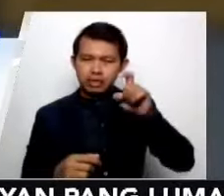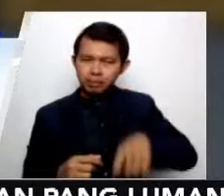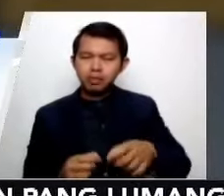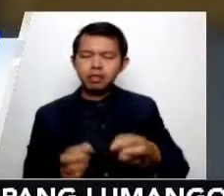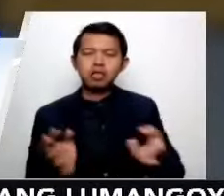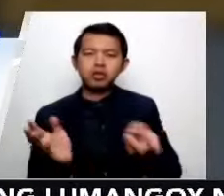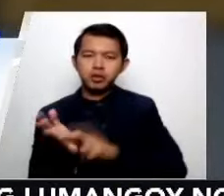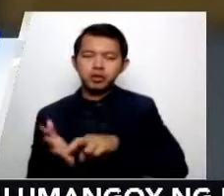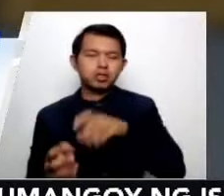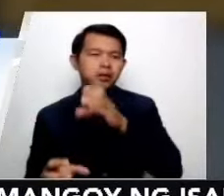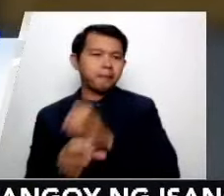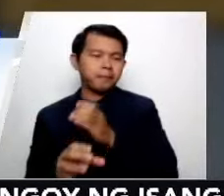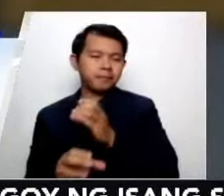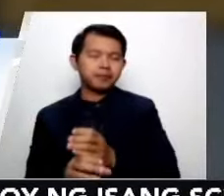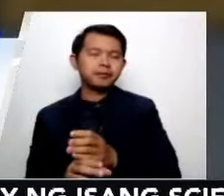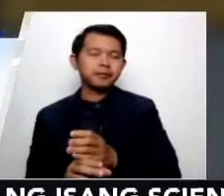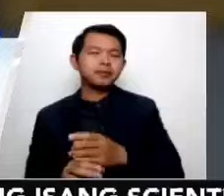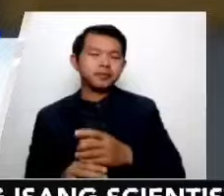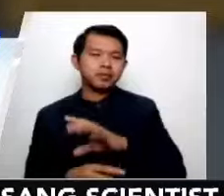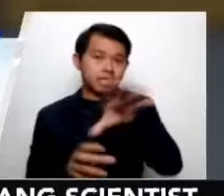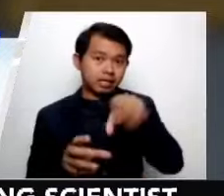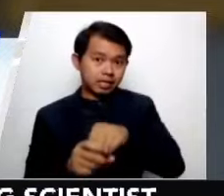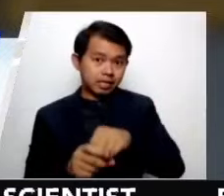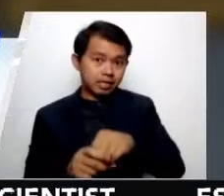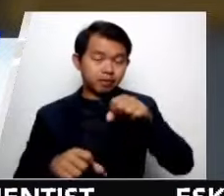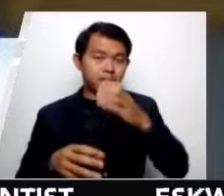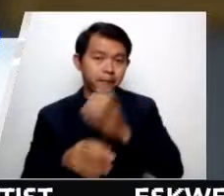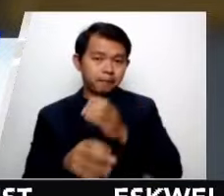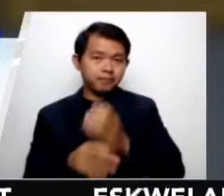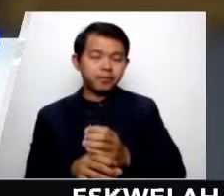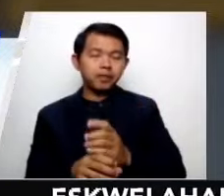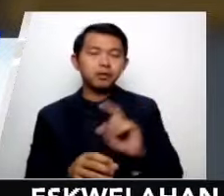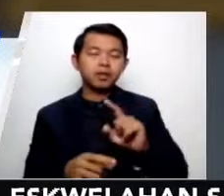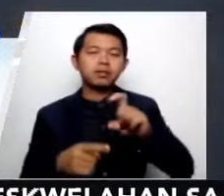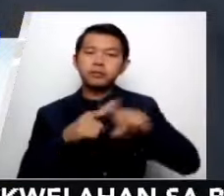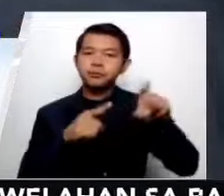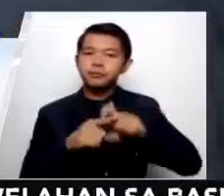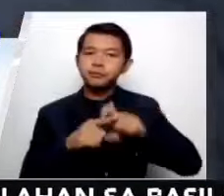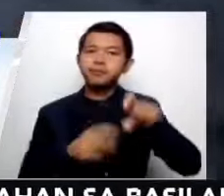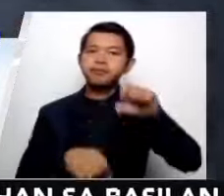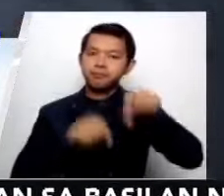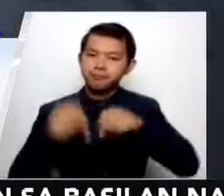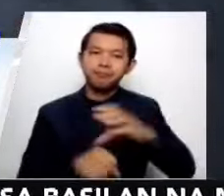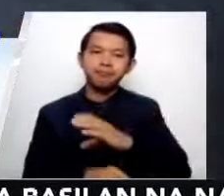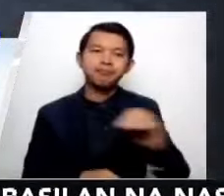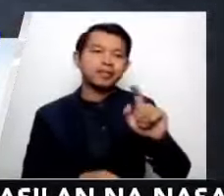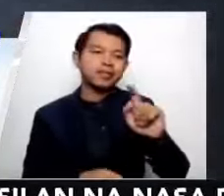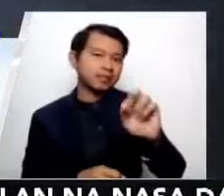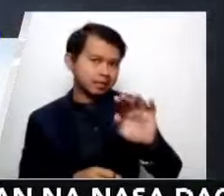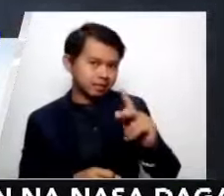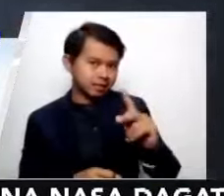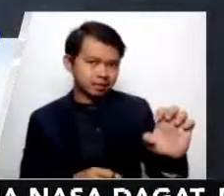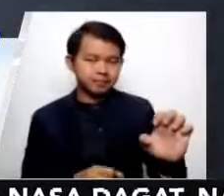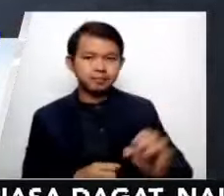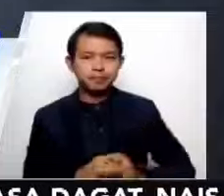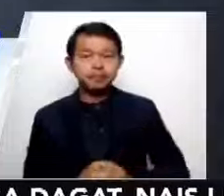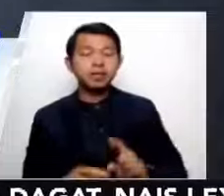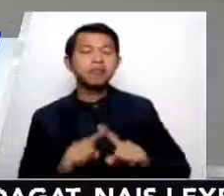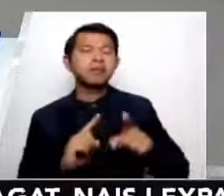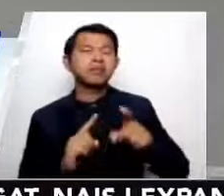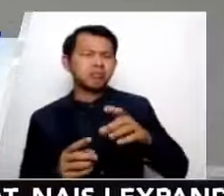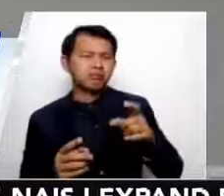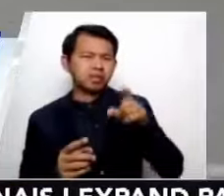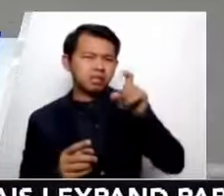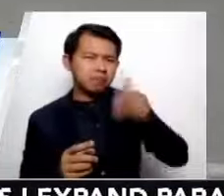naman talaga sa motor vehicles itong e-bikes and e-trikes. Pero aniya, sana mas mura ang pagpaparehistro